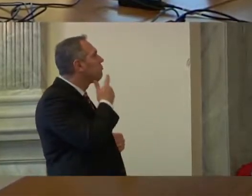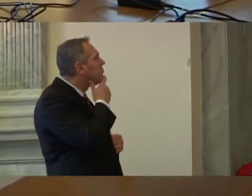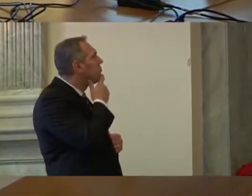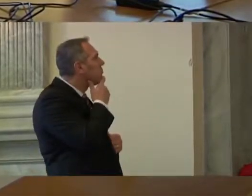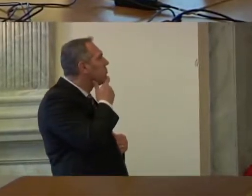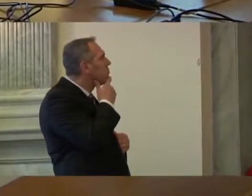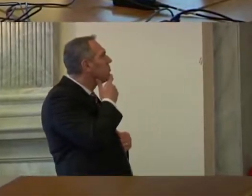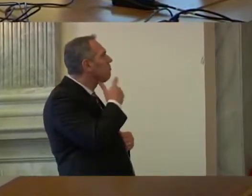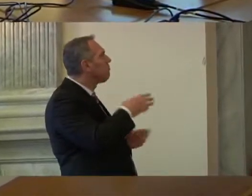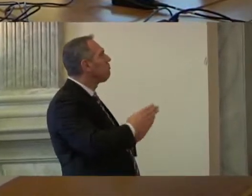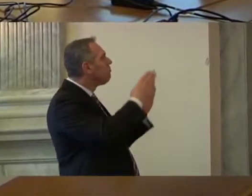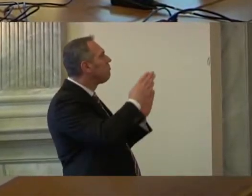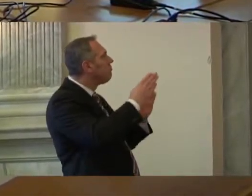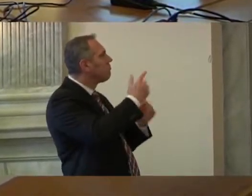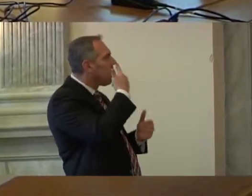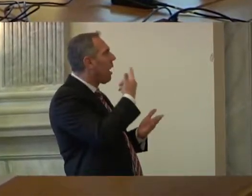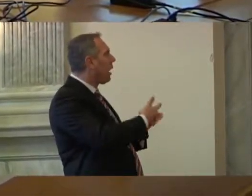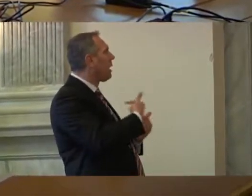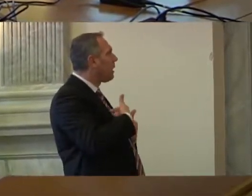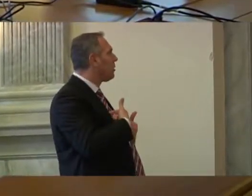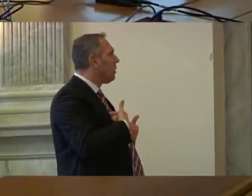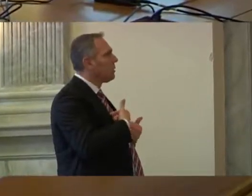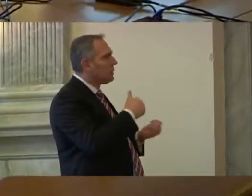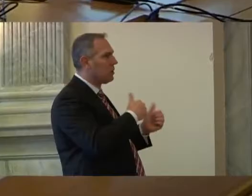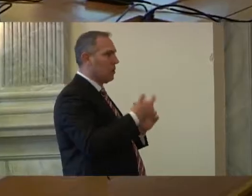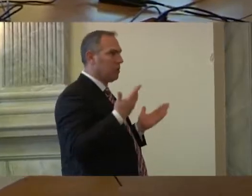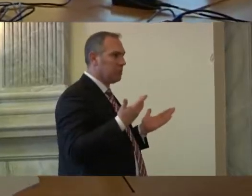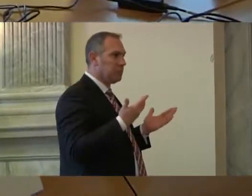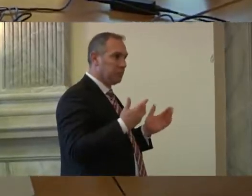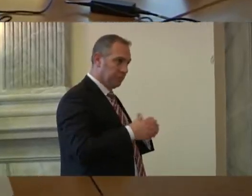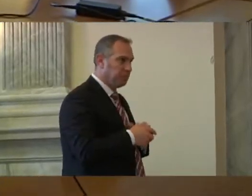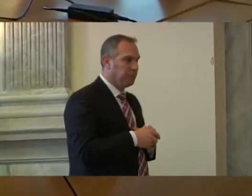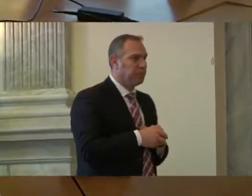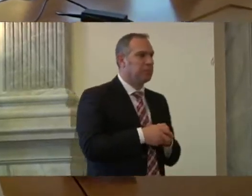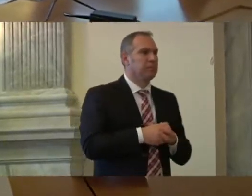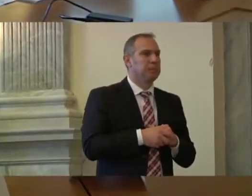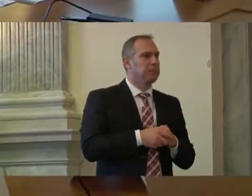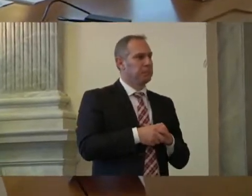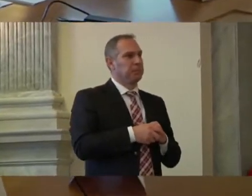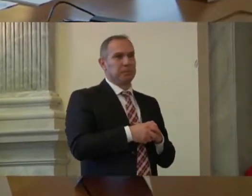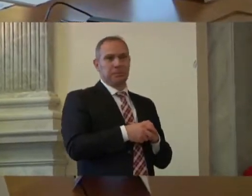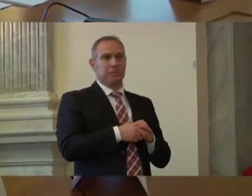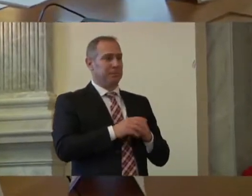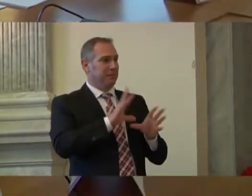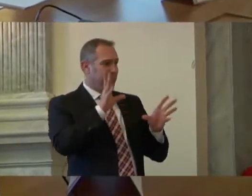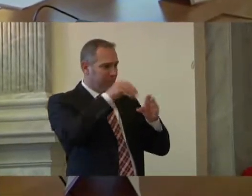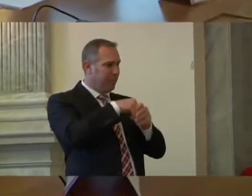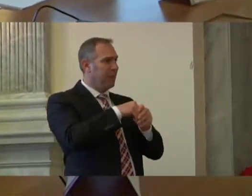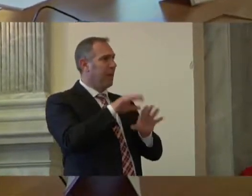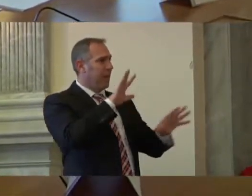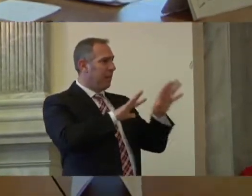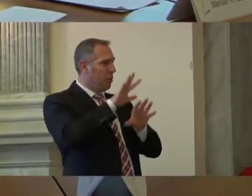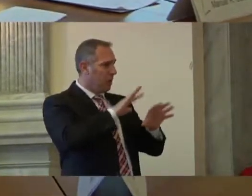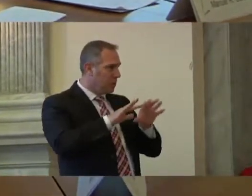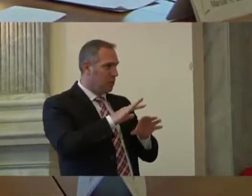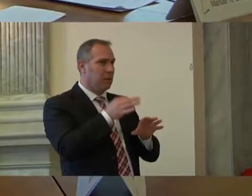se questa struttura, questo servizio risponde alle proprie esigenze personali. Il kit di formazione è l'insieme dei materiali